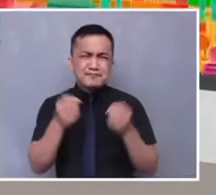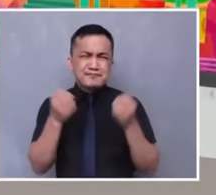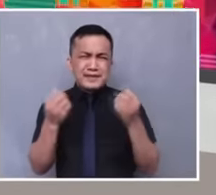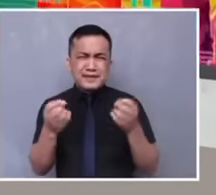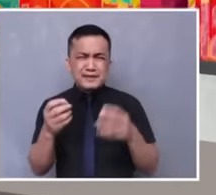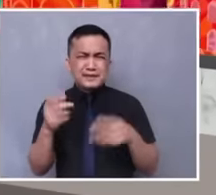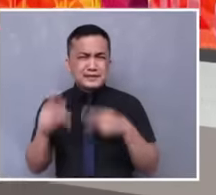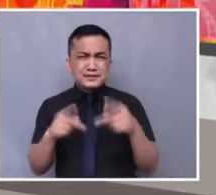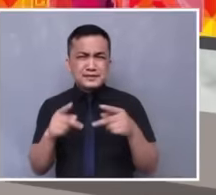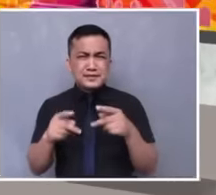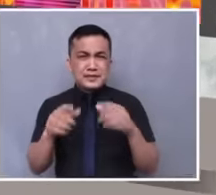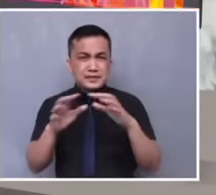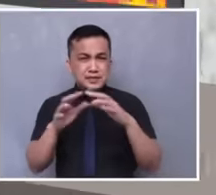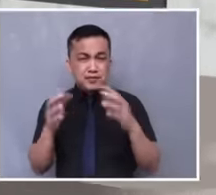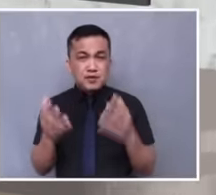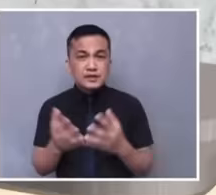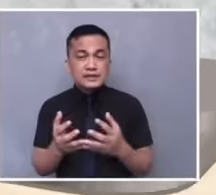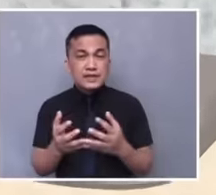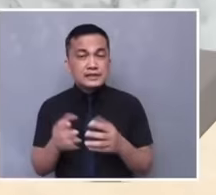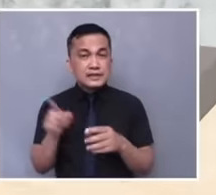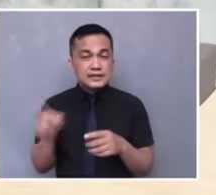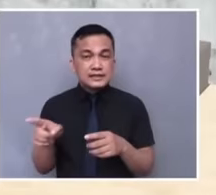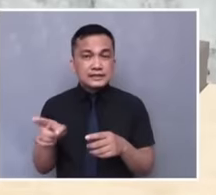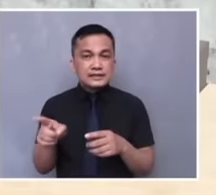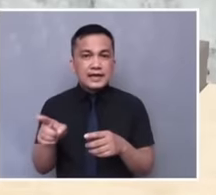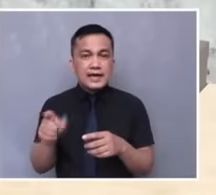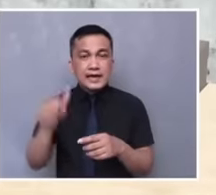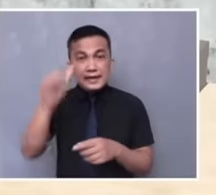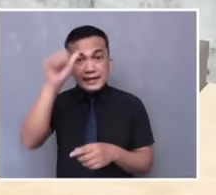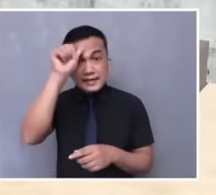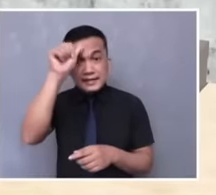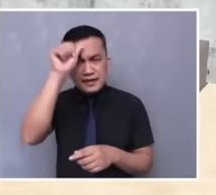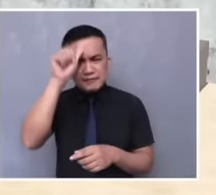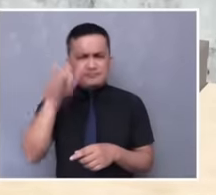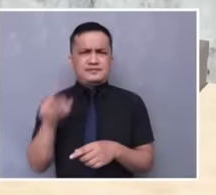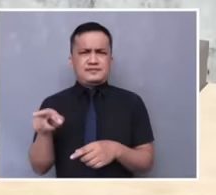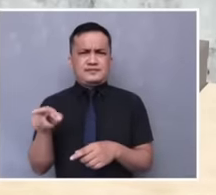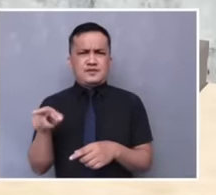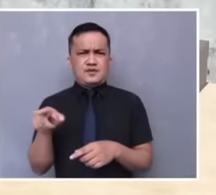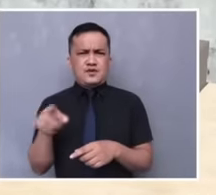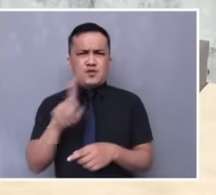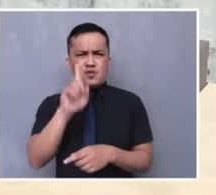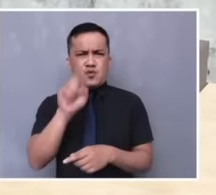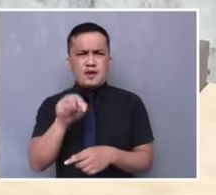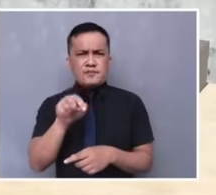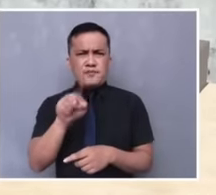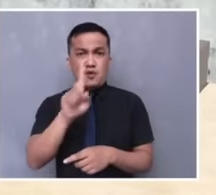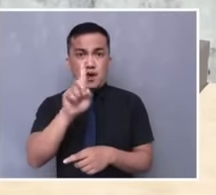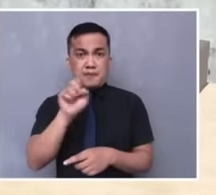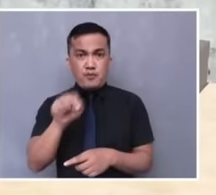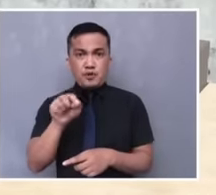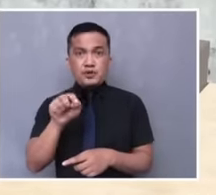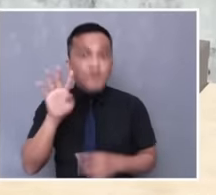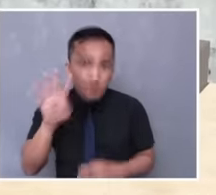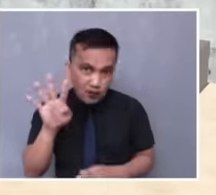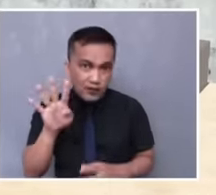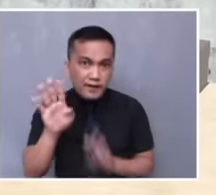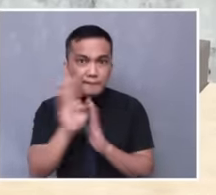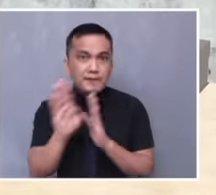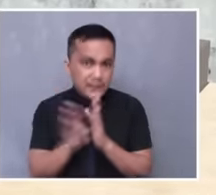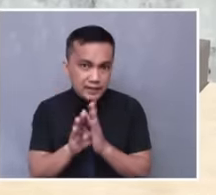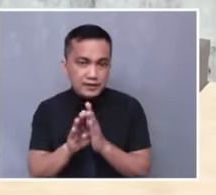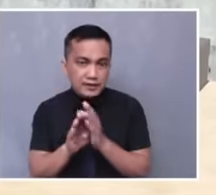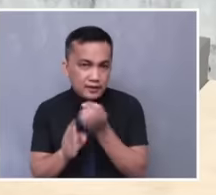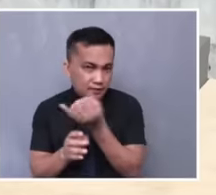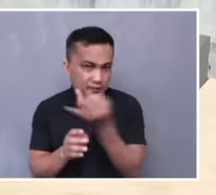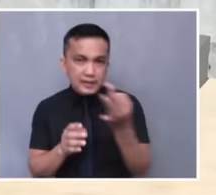mundo? Ito po ay ang India na halos 1.4 billion ang populasyon. At